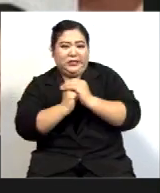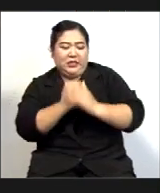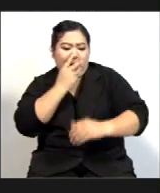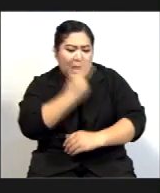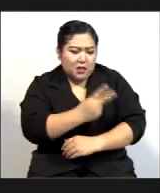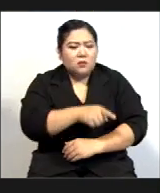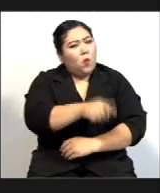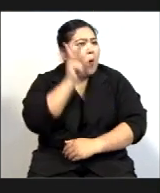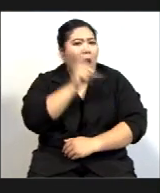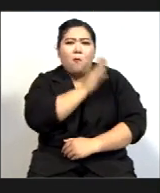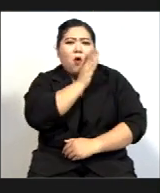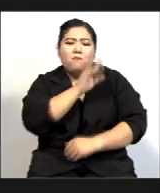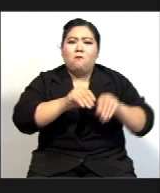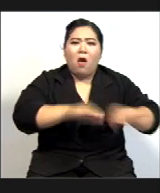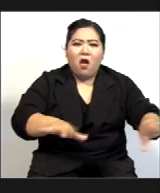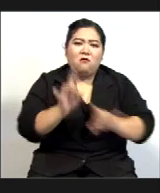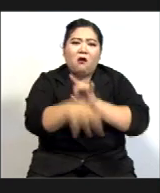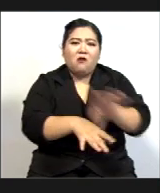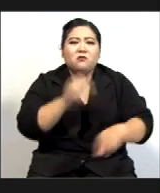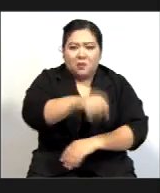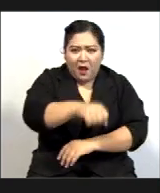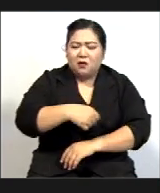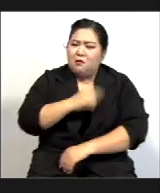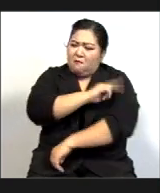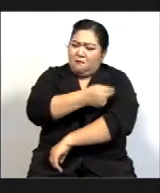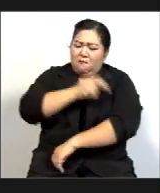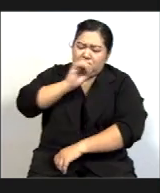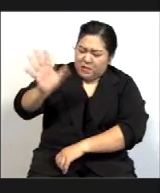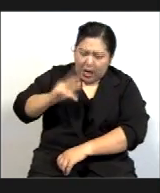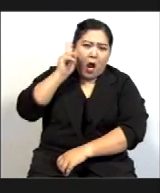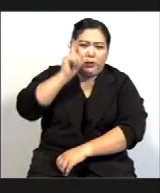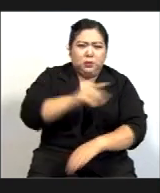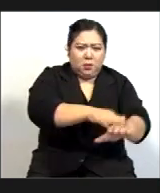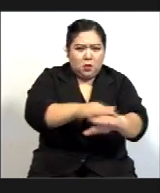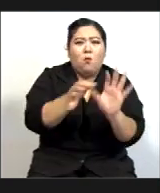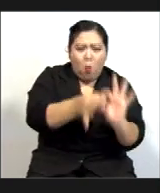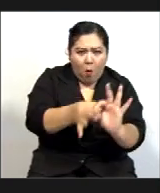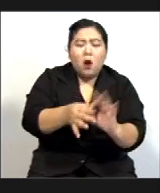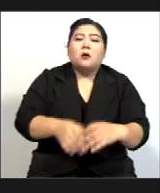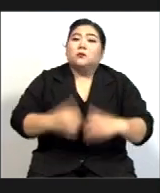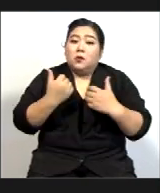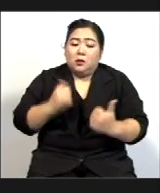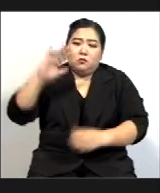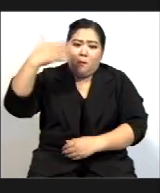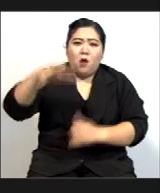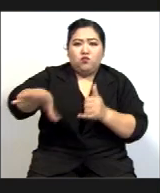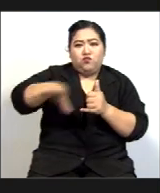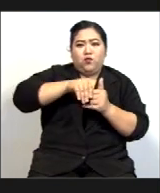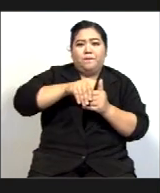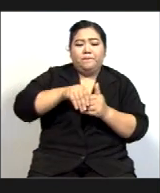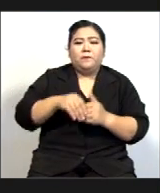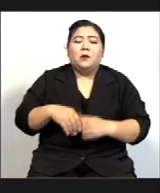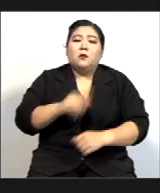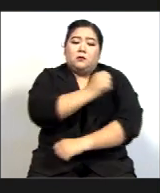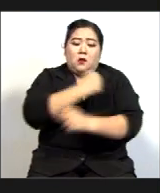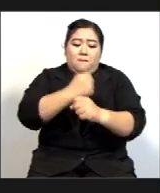ให้เกิดความวุ่นวายในสังคมและต่อมาตัวเขาเองได้ติดเชื้อไวรัสดังกล่าวขณะที่ทำงานที่โรงพยาบาลกลางเมืองอู่ฮั่นจ